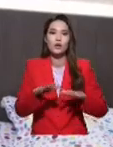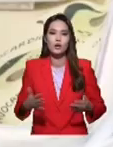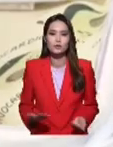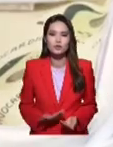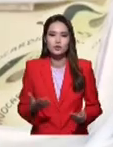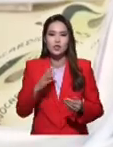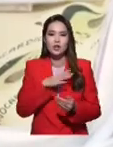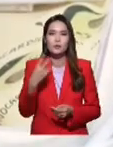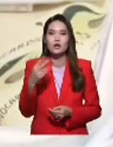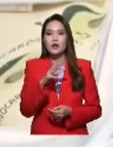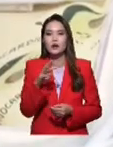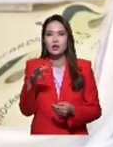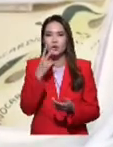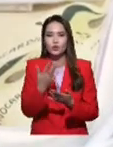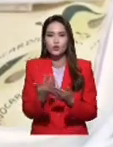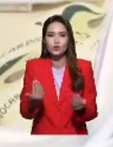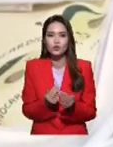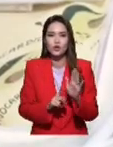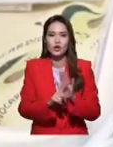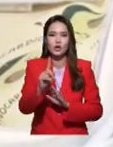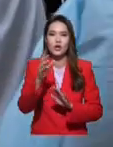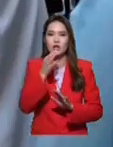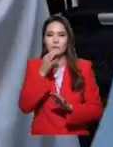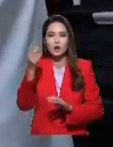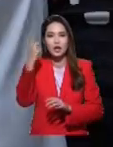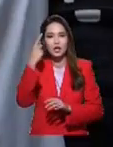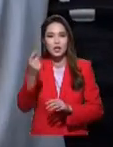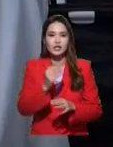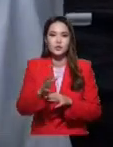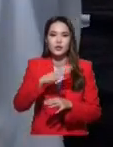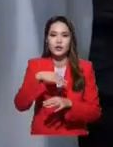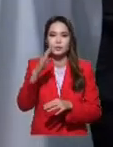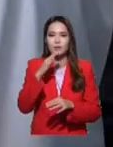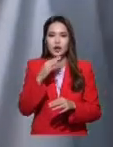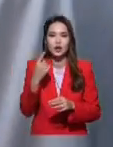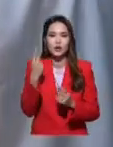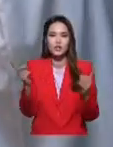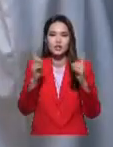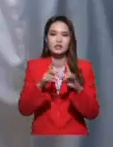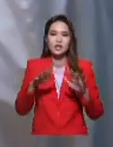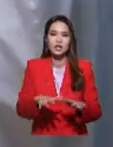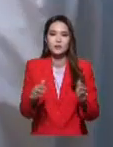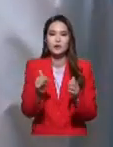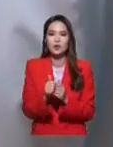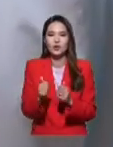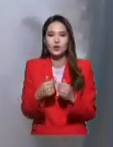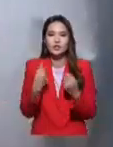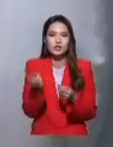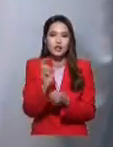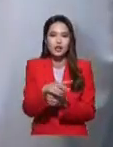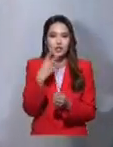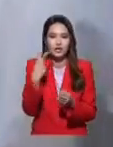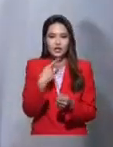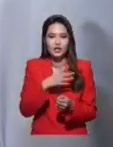қызының 20 миллионшы тұрғын екеніне сене қоймаған. Ресми хабарламадан кейін әкенің қуанышы еселеніп, сүйіншілеткенін айтады. Динара мен